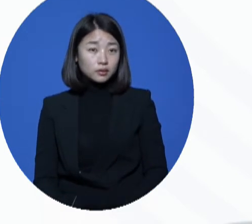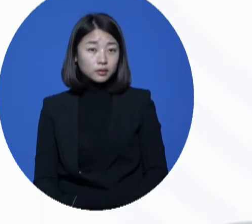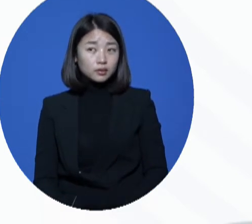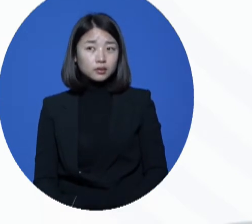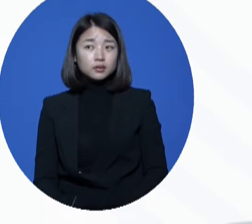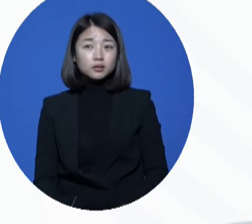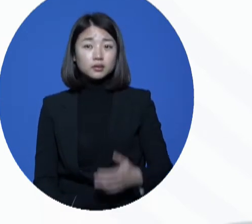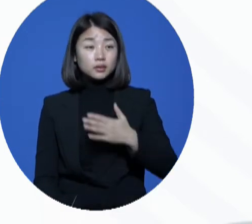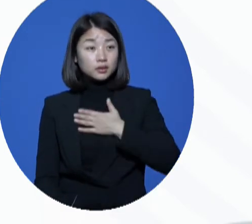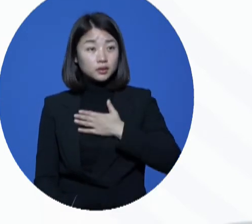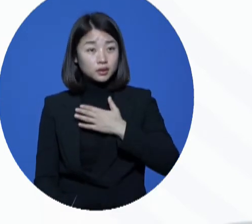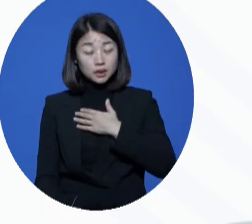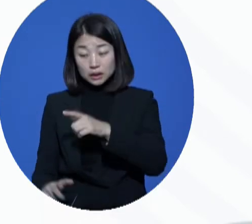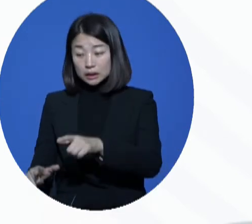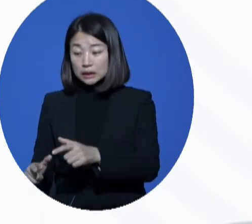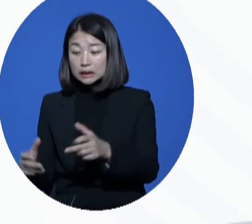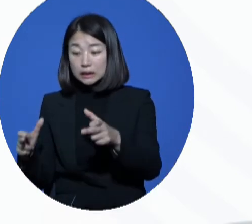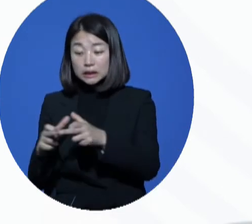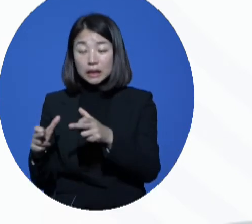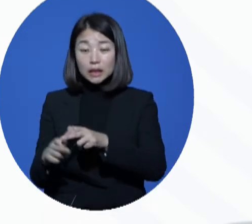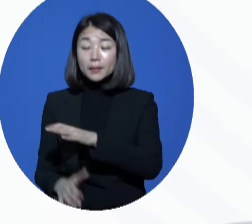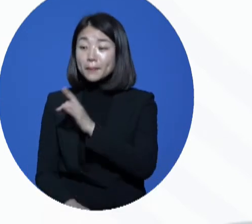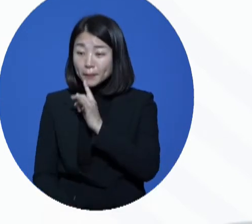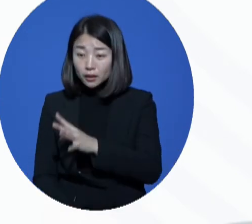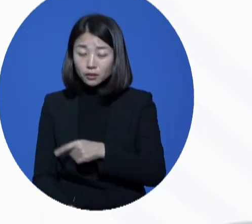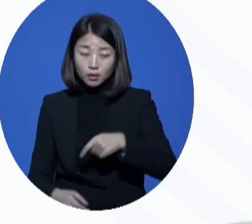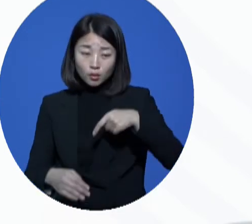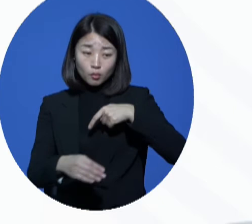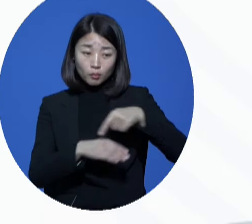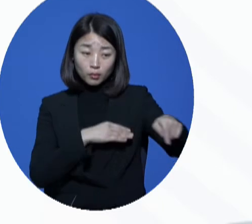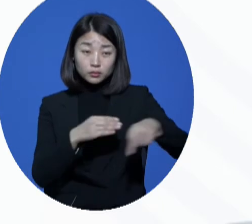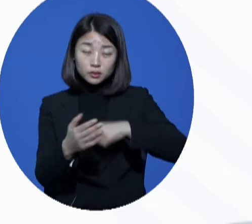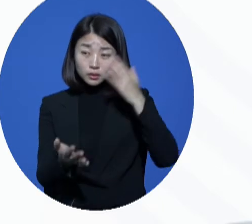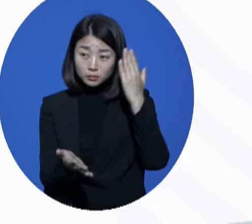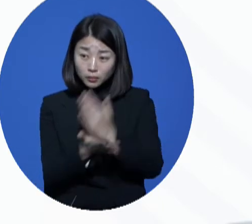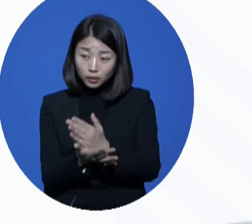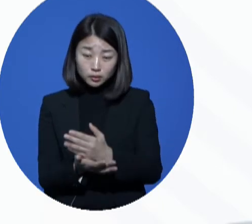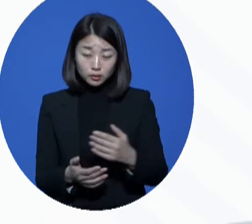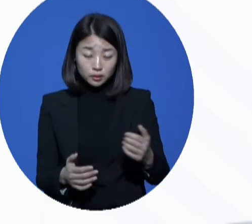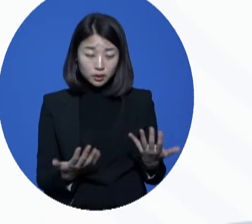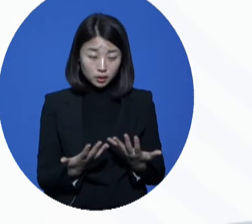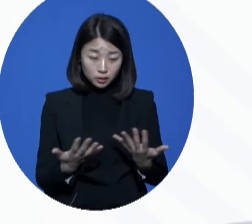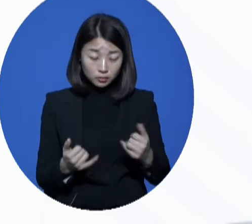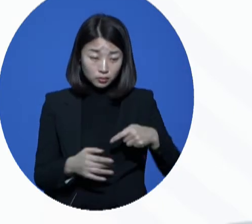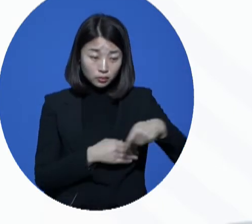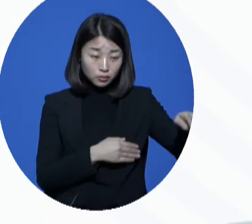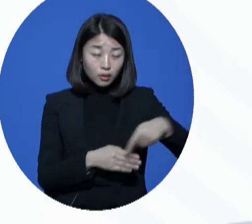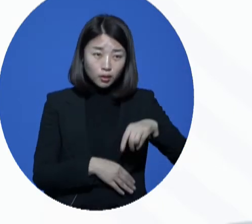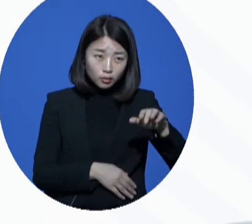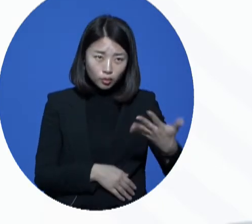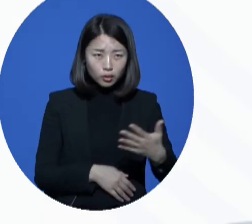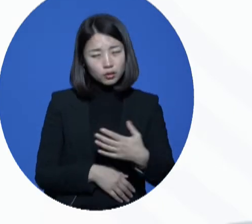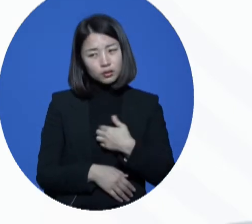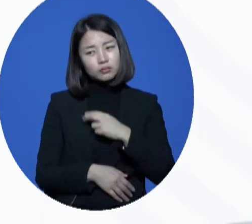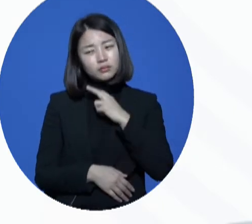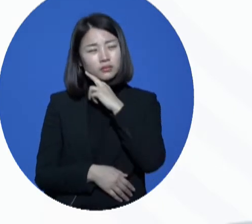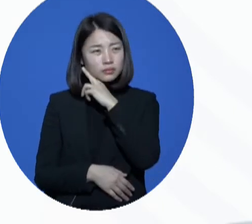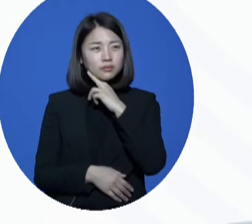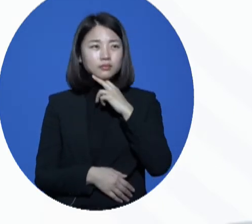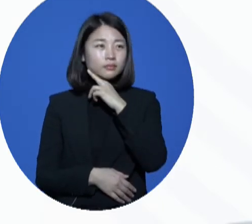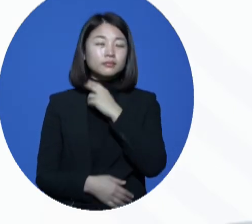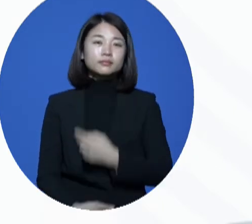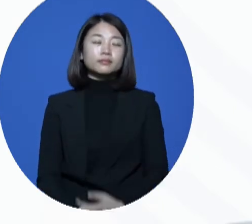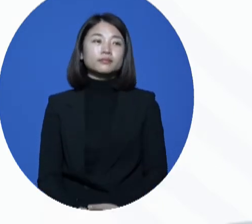외출 외박을 금지한다는 것이 방역에서 어떤 의미를 가지고 있는지 여전히 의문인 상황이다라는 말씀을 좀